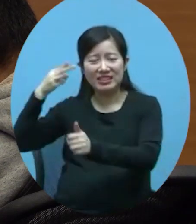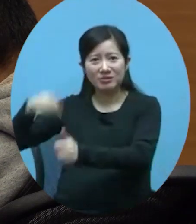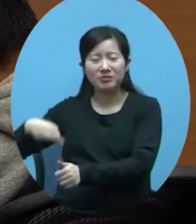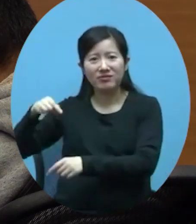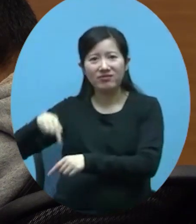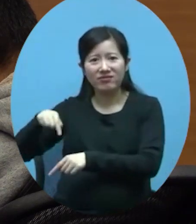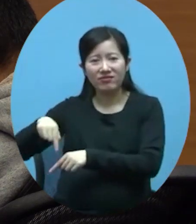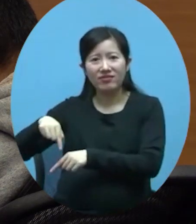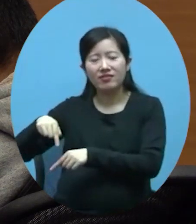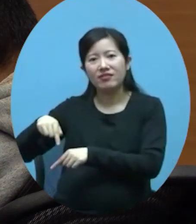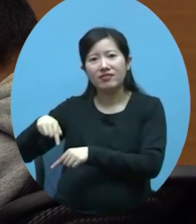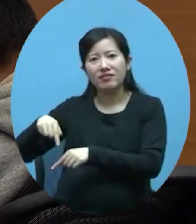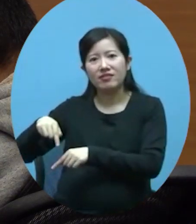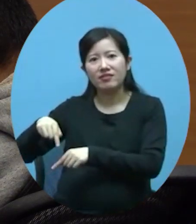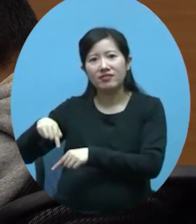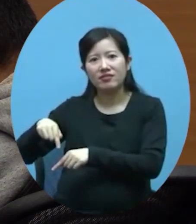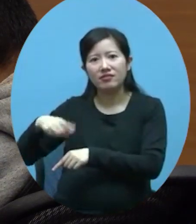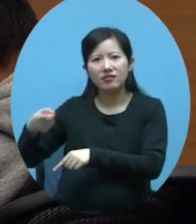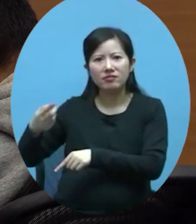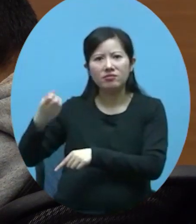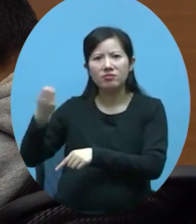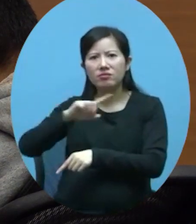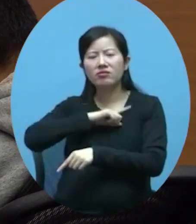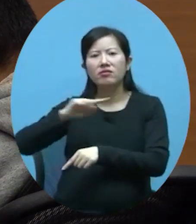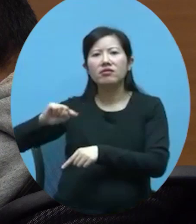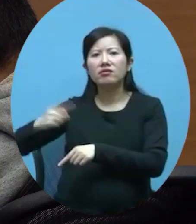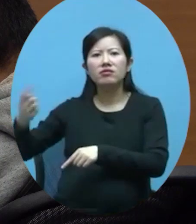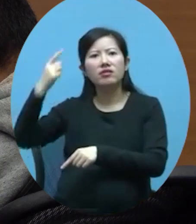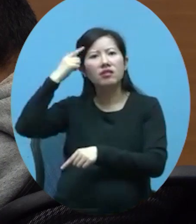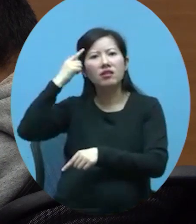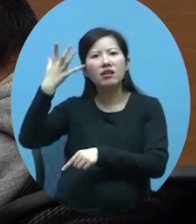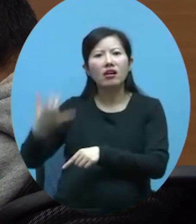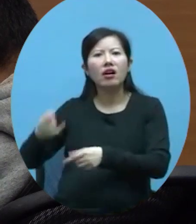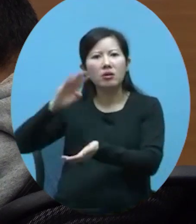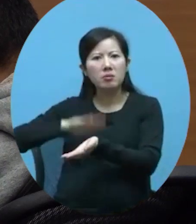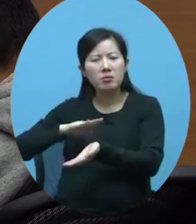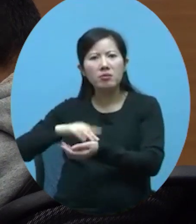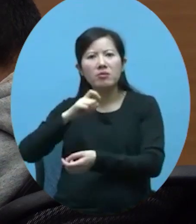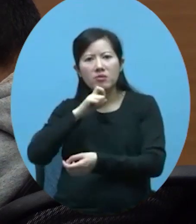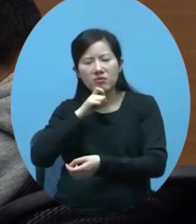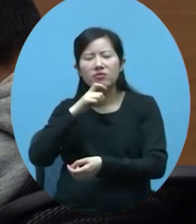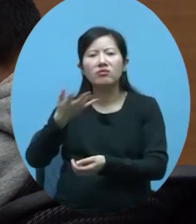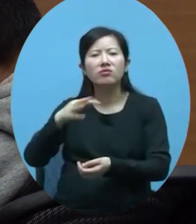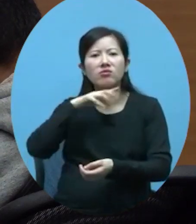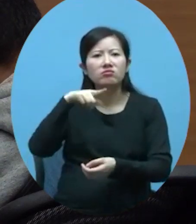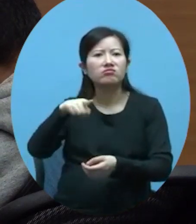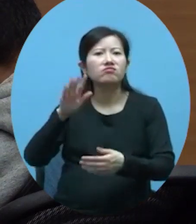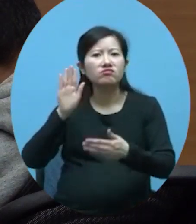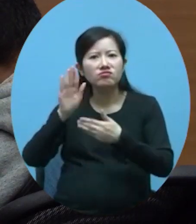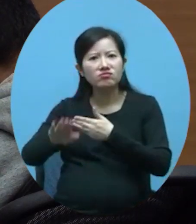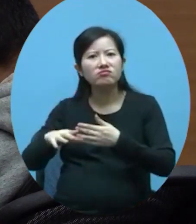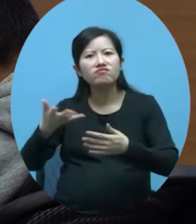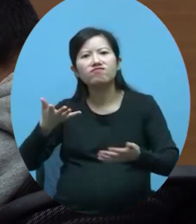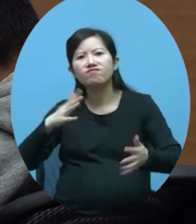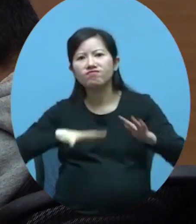患者可能有其他病可能腦退化你們會未來會考慮怎樣去幫